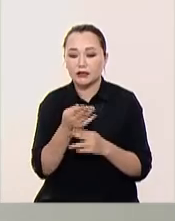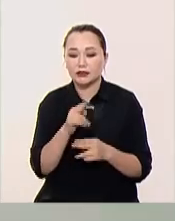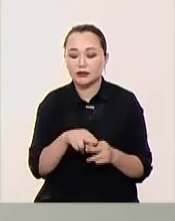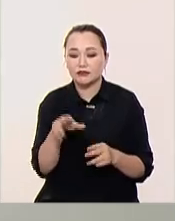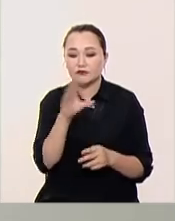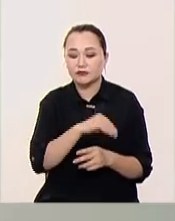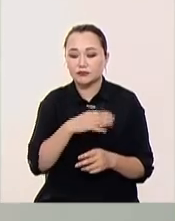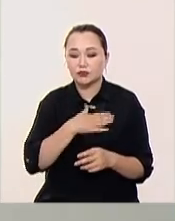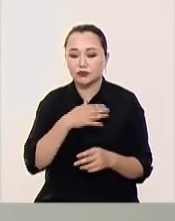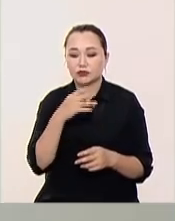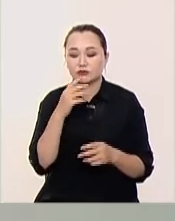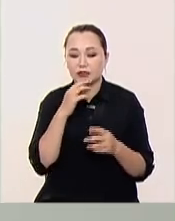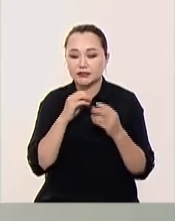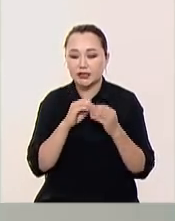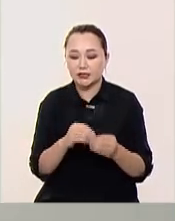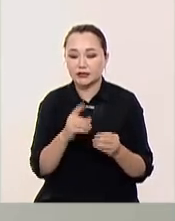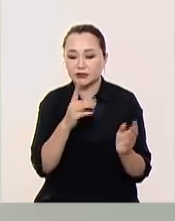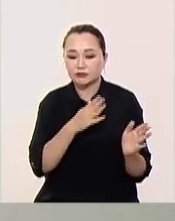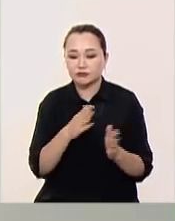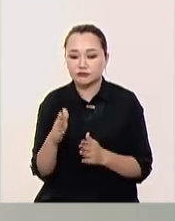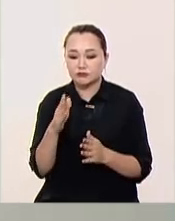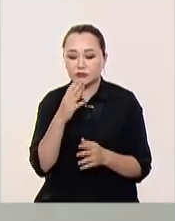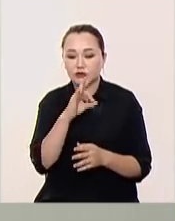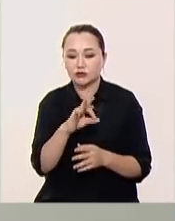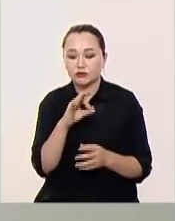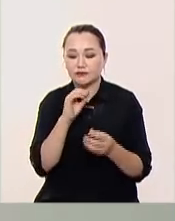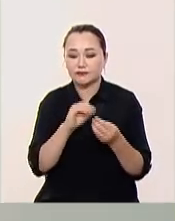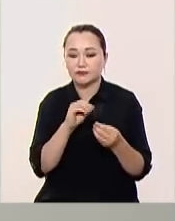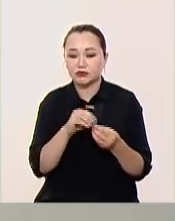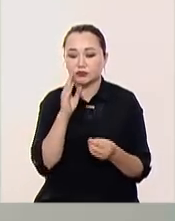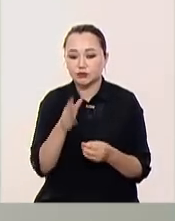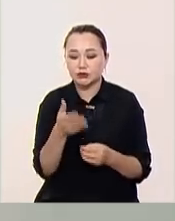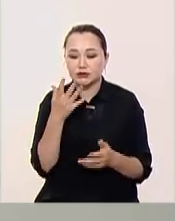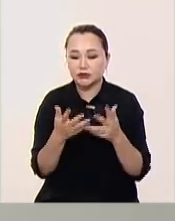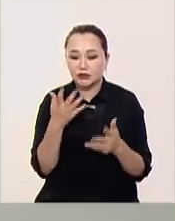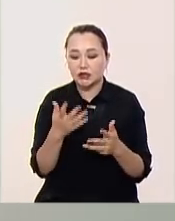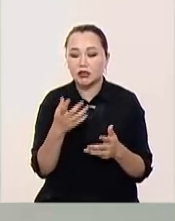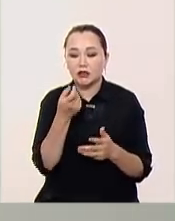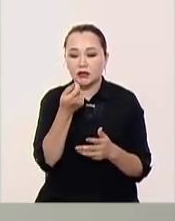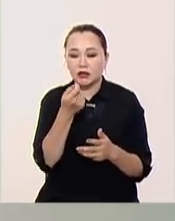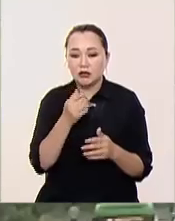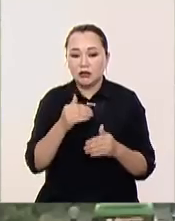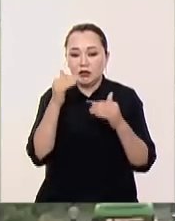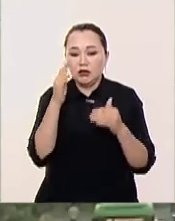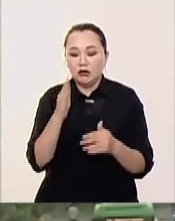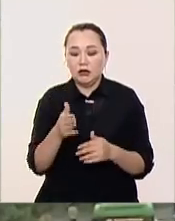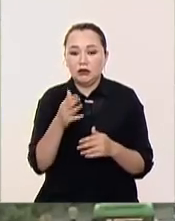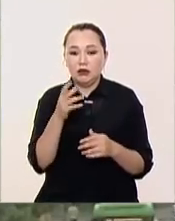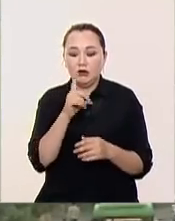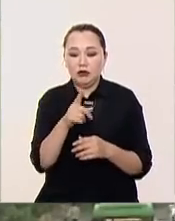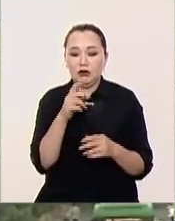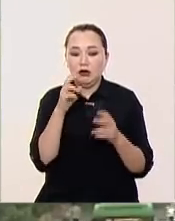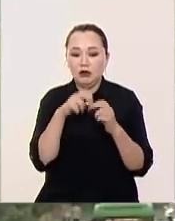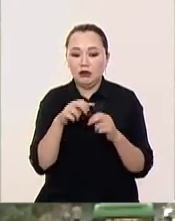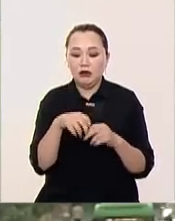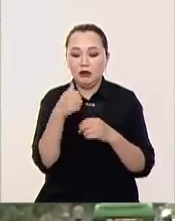олар біздің ойымызша бір қалыпты нөлде тұруы мүмкін, немесе кішкене жоғарылауы мүмкін. Дегенмен кей сарапшылар